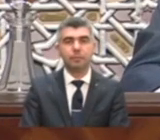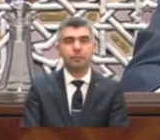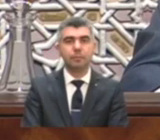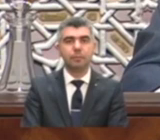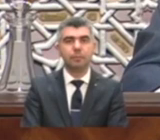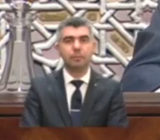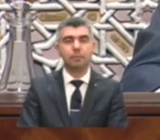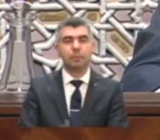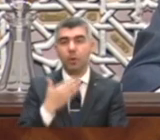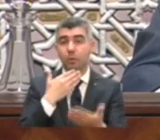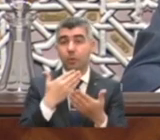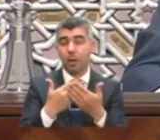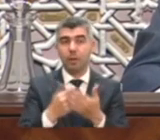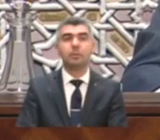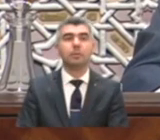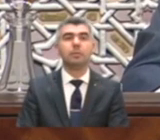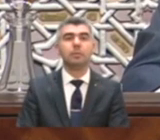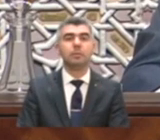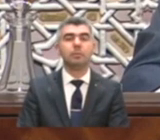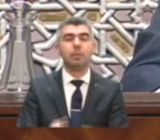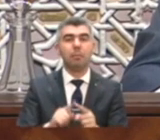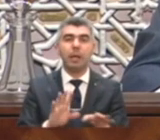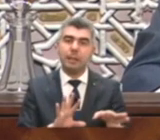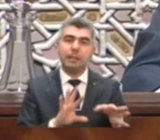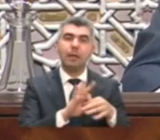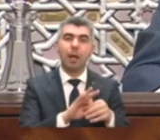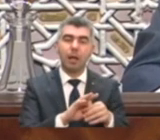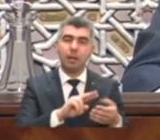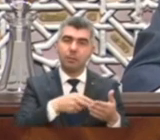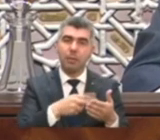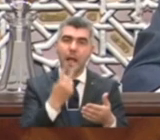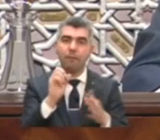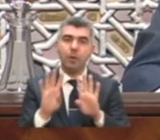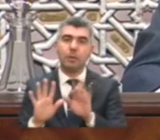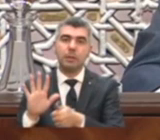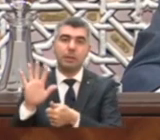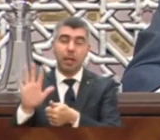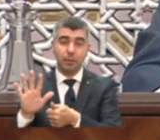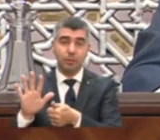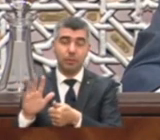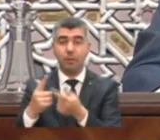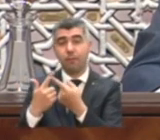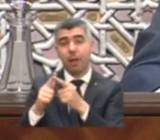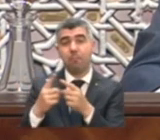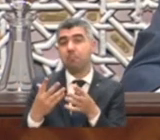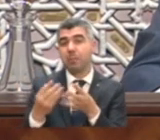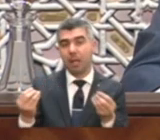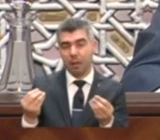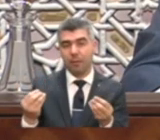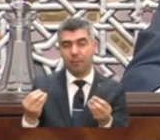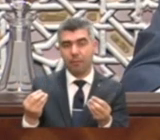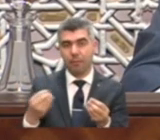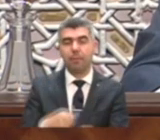تفضلوا. شكرا سيد النائب. تيظهر لي بان تتكلم على اتفاقيه 2016 لان كانوا عده اتفاقيات، ولكن اظن تتهضر على